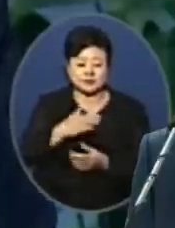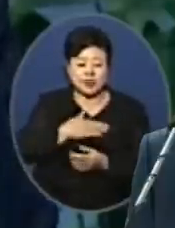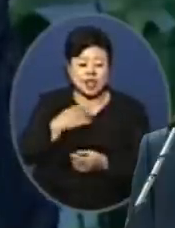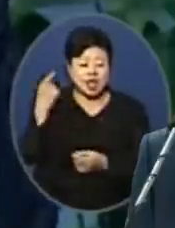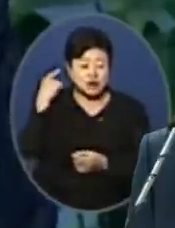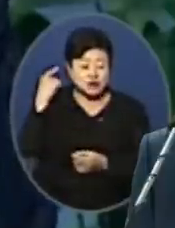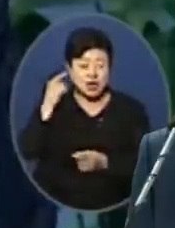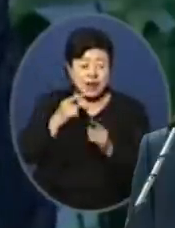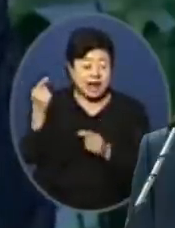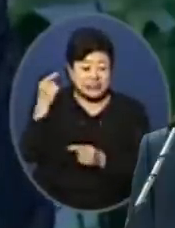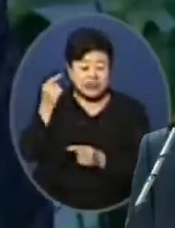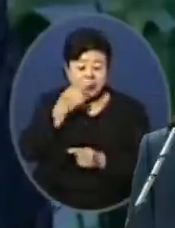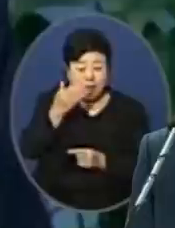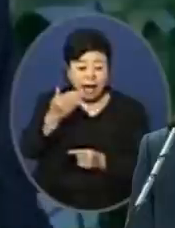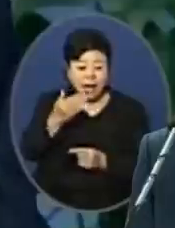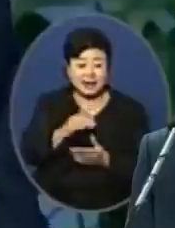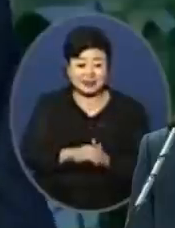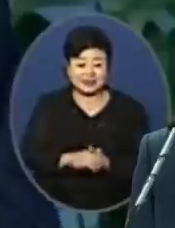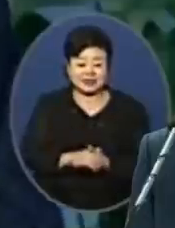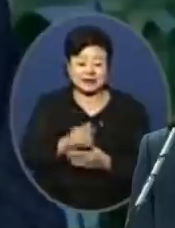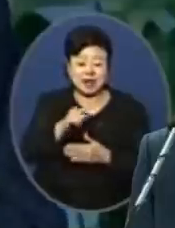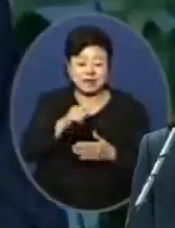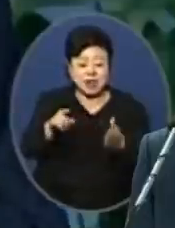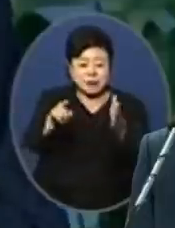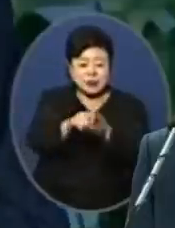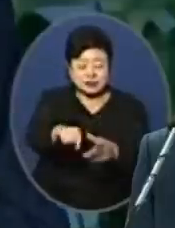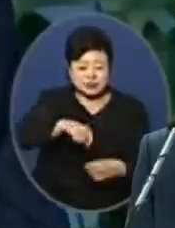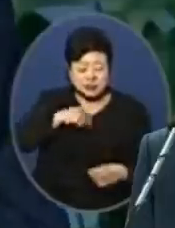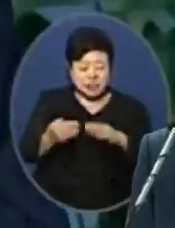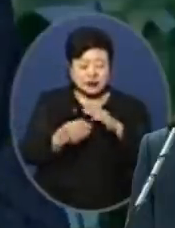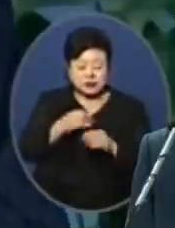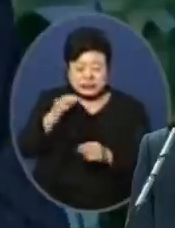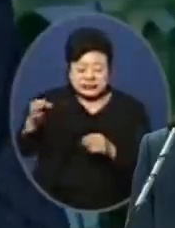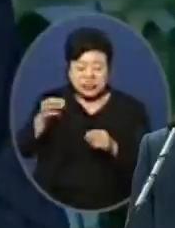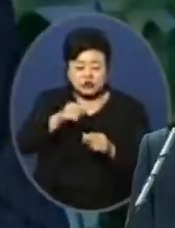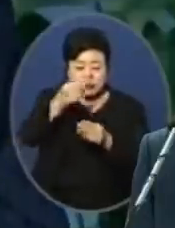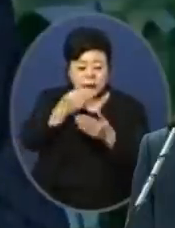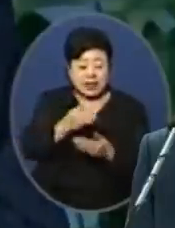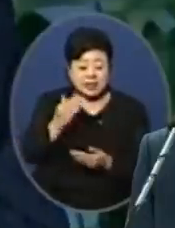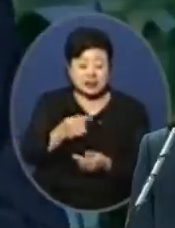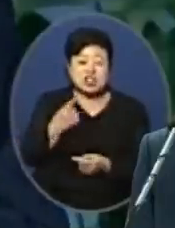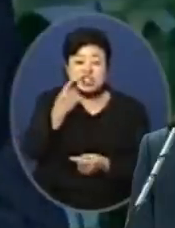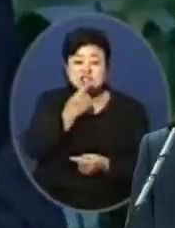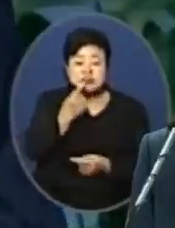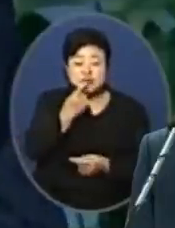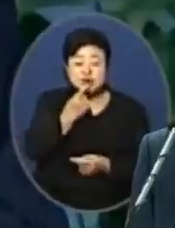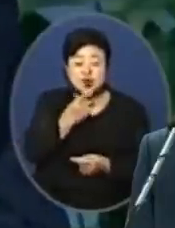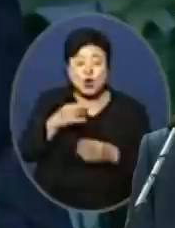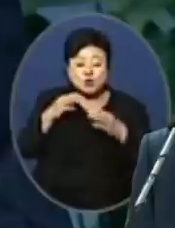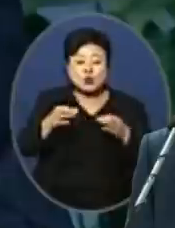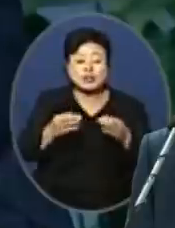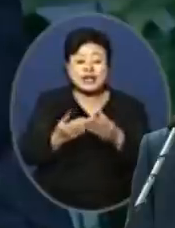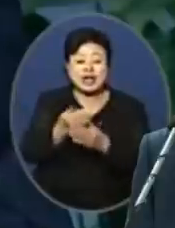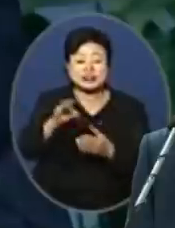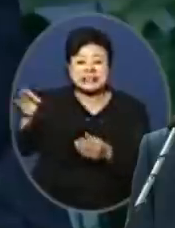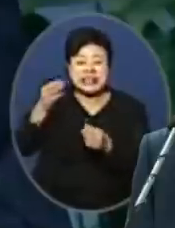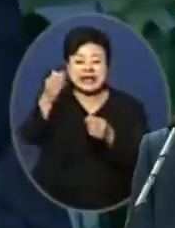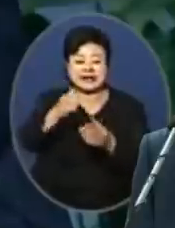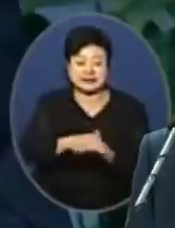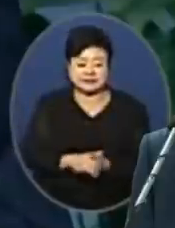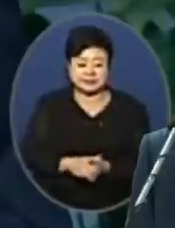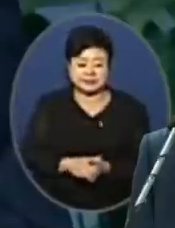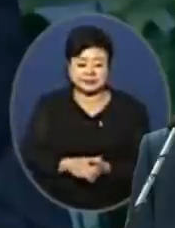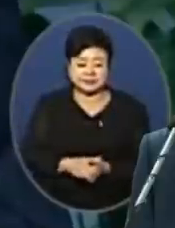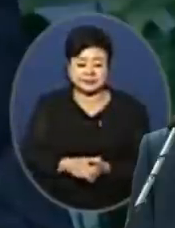귀에 말이 들리도록 해야 되는 것입니다. 마음에 믿어 이르고 입으로 시인하여 구원에 이른다고 입으로 소리를 내서 시인을 해야 되는